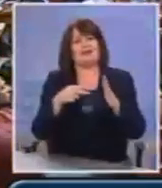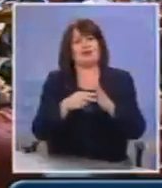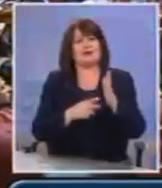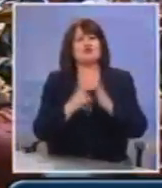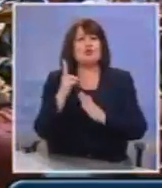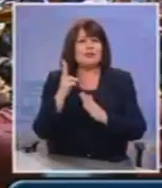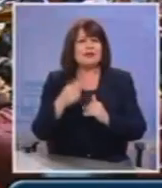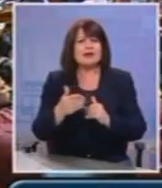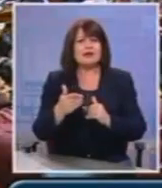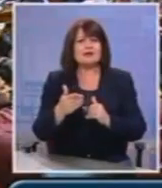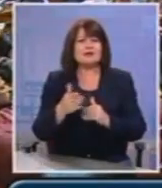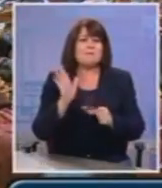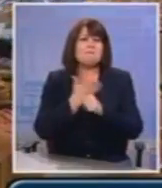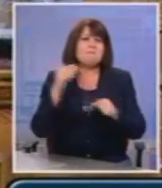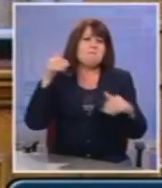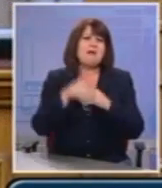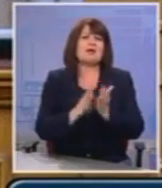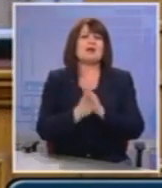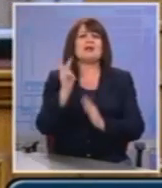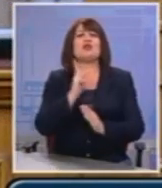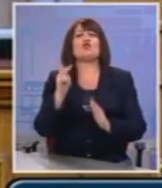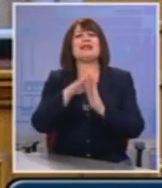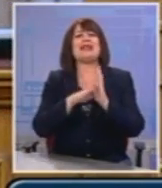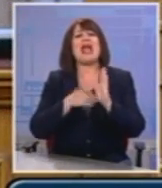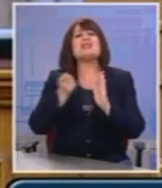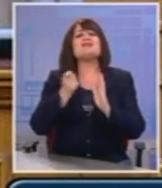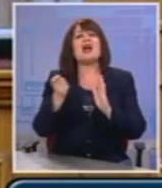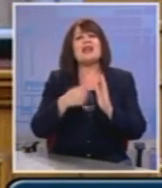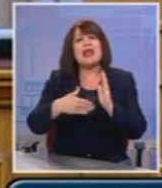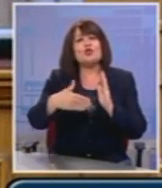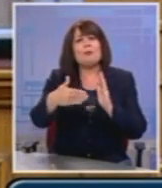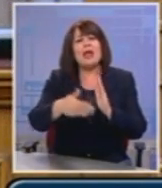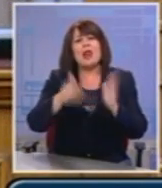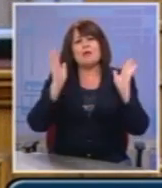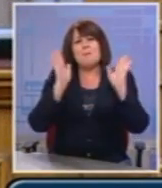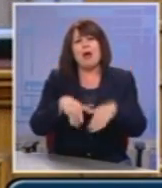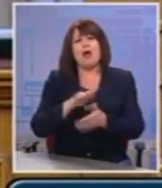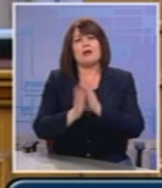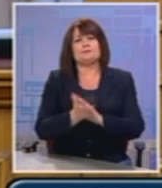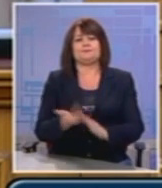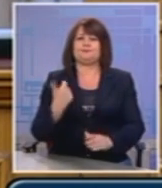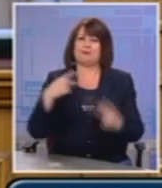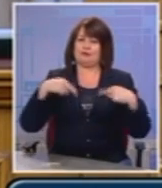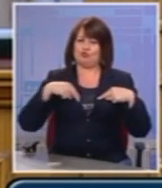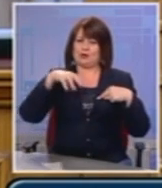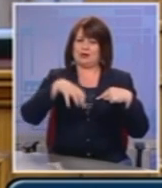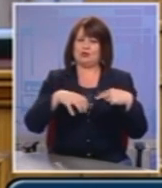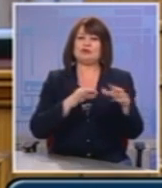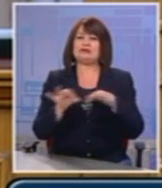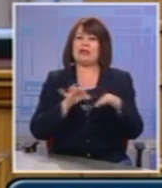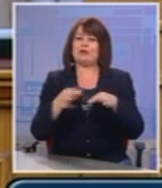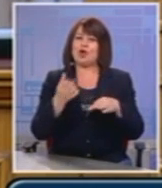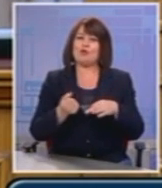2012 γκρέμισαν το σύστημα κοινωνικής ασφάλισης για το μέλλον εμείς στο υπουργείο έχουμε το σχεδιασμό μας για το πώς θα